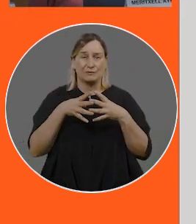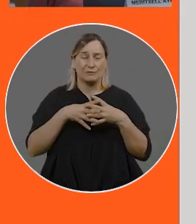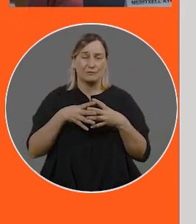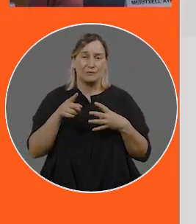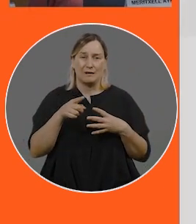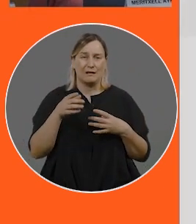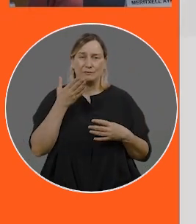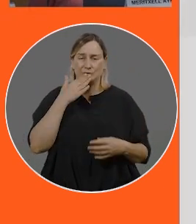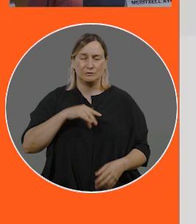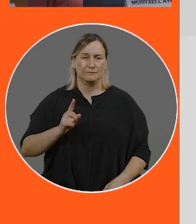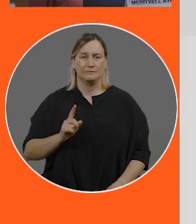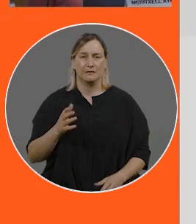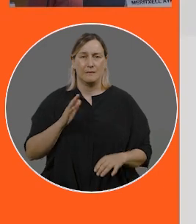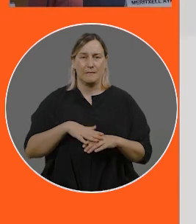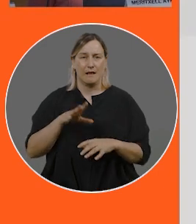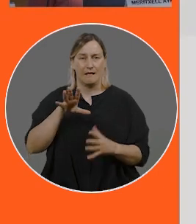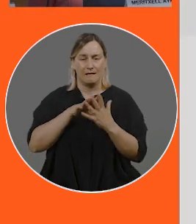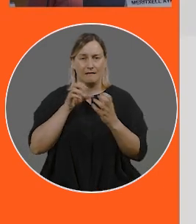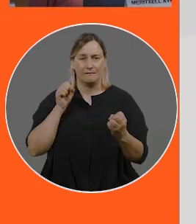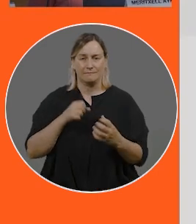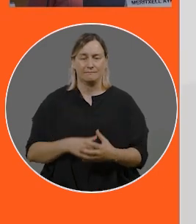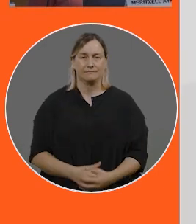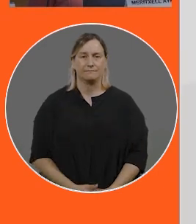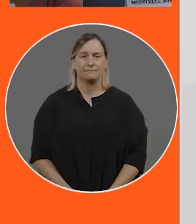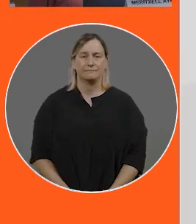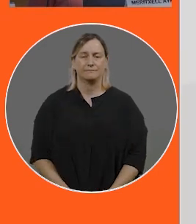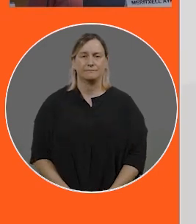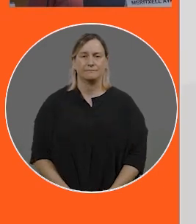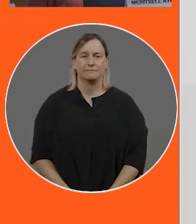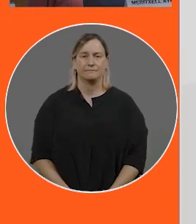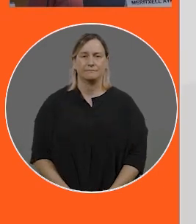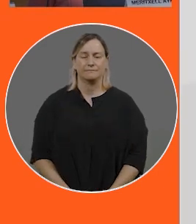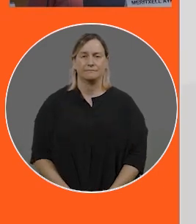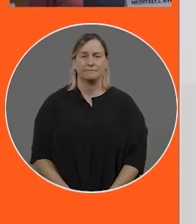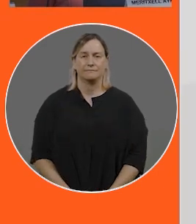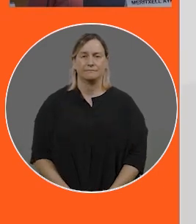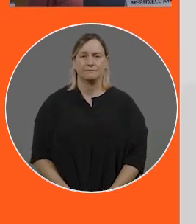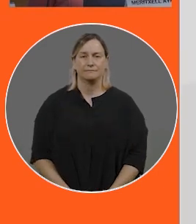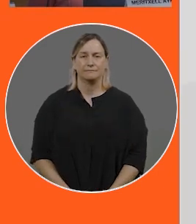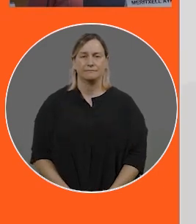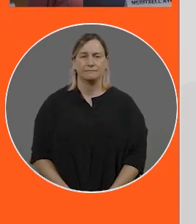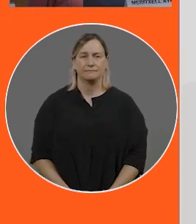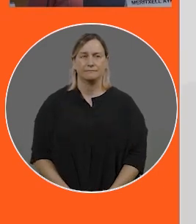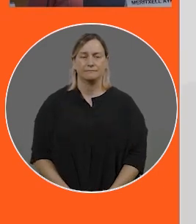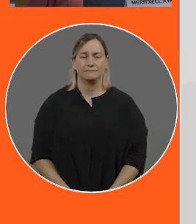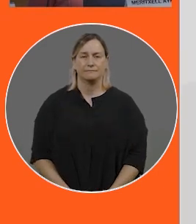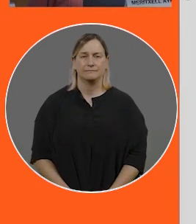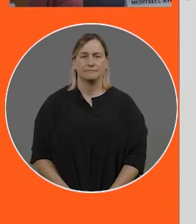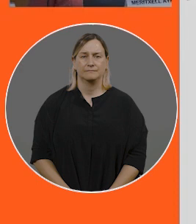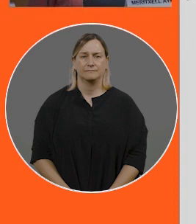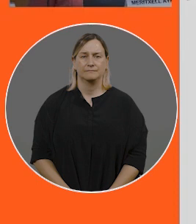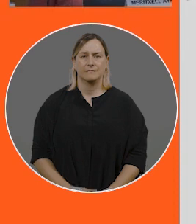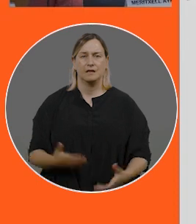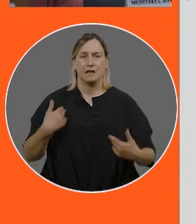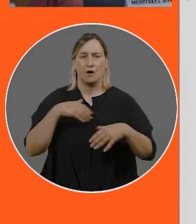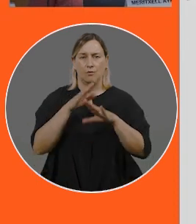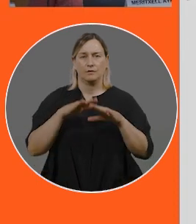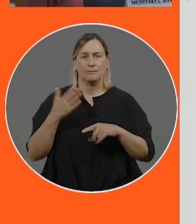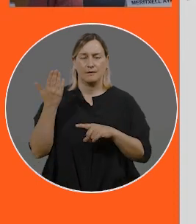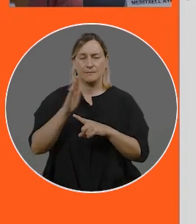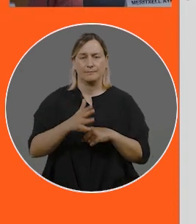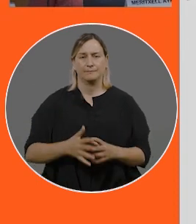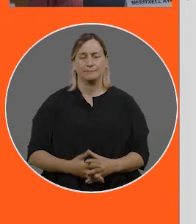més adequada per entendre. Escola d'Administració Pública. I festes generals i locals a Catalunya. Treball, lloc professional, Ponderacions